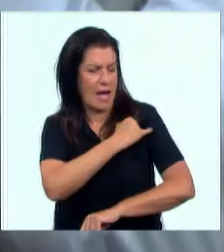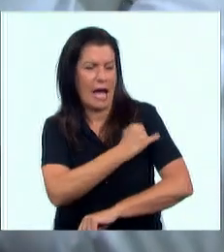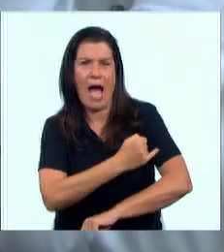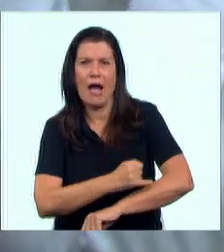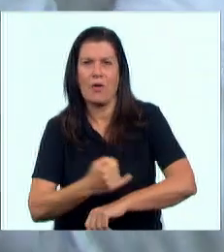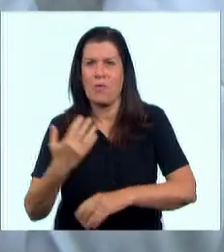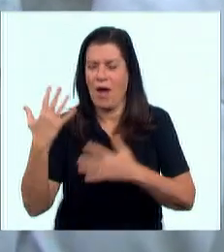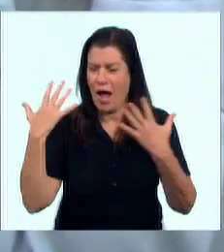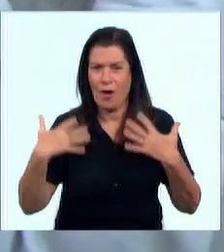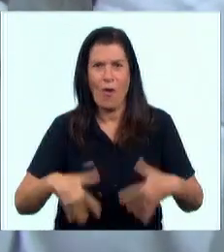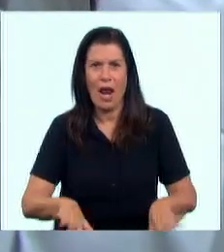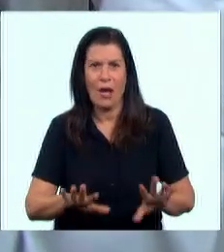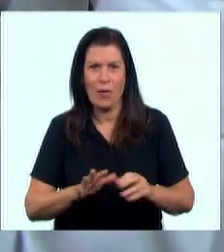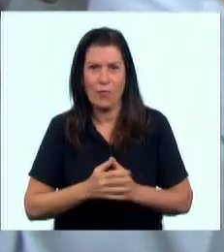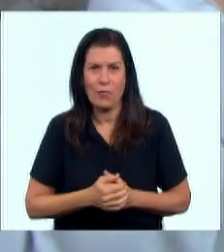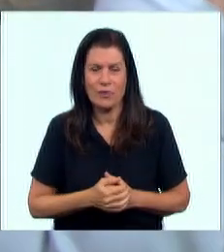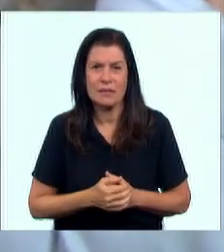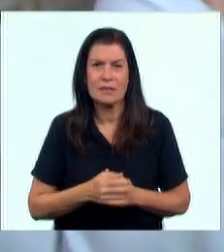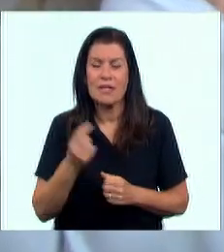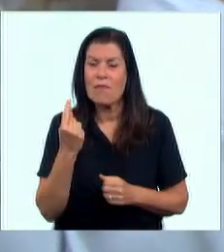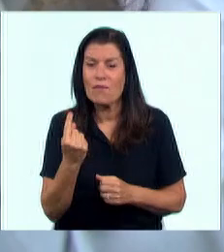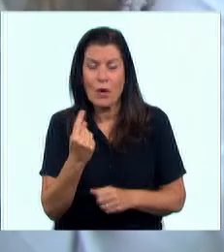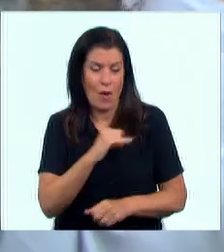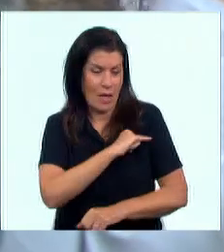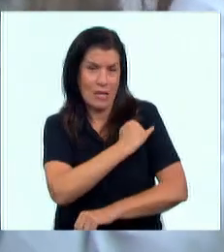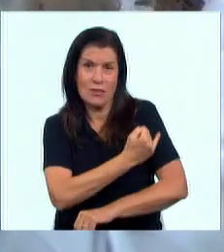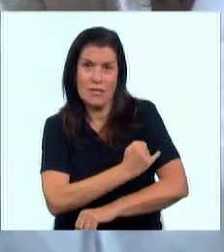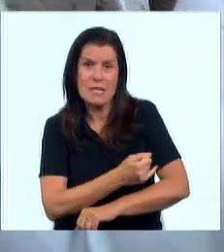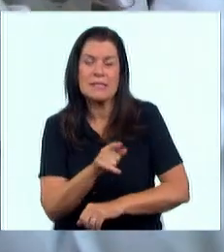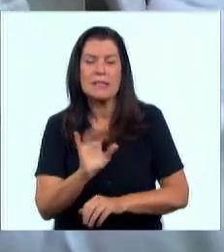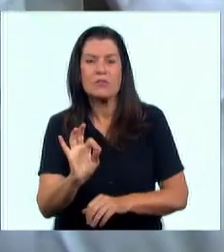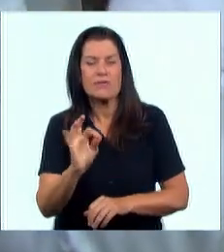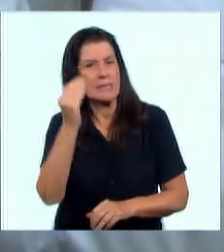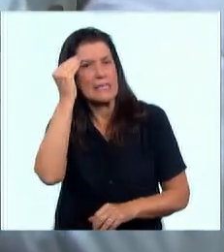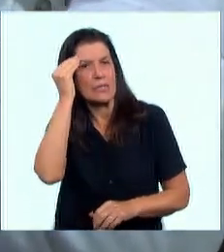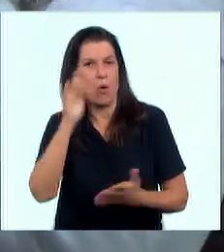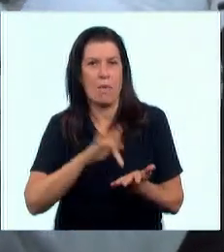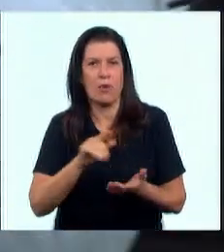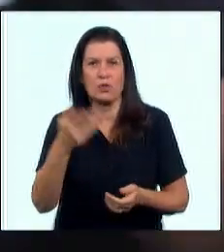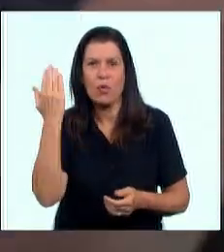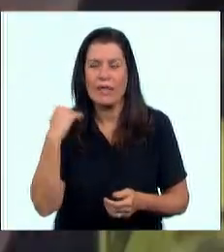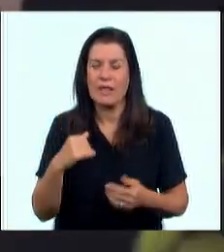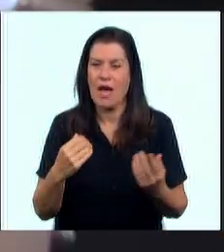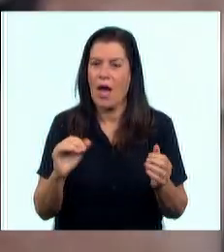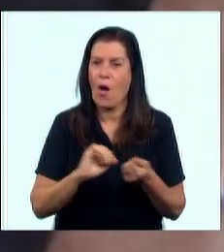בכל קעקוע שהוא עשה זה להנציח איזה מקום שהוא היה בו, איזה אירוע שהוא חווה.